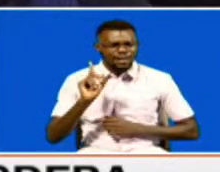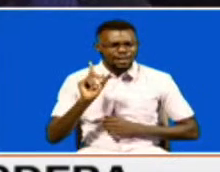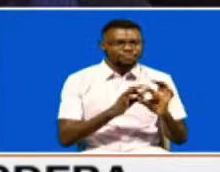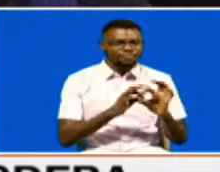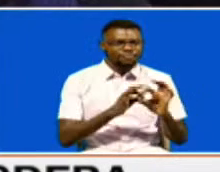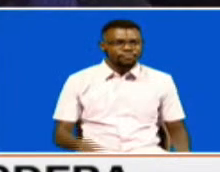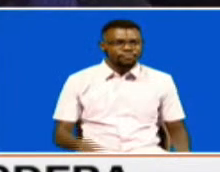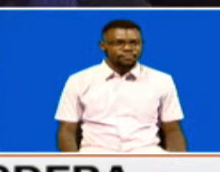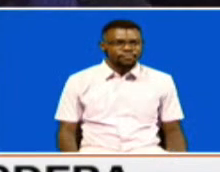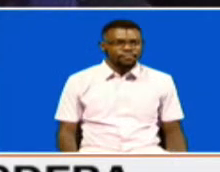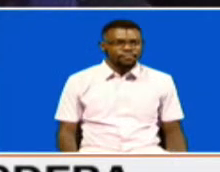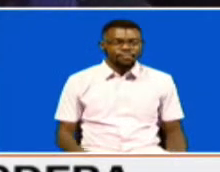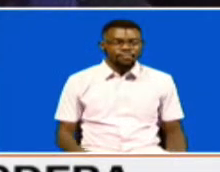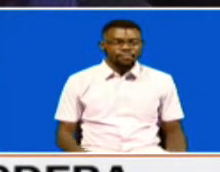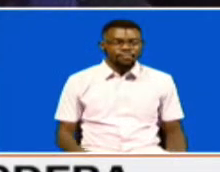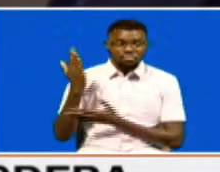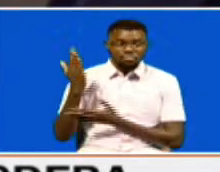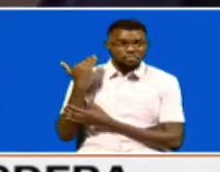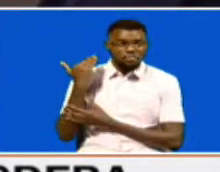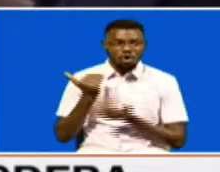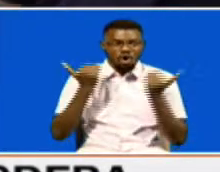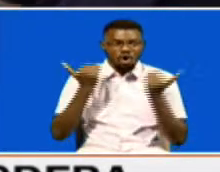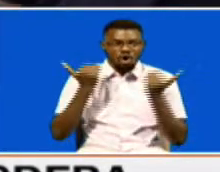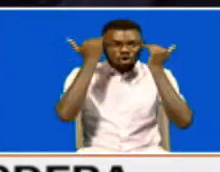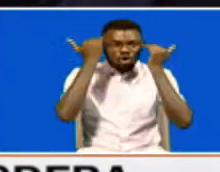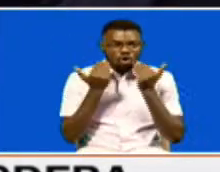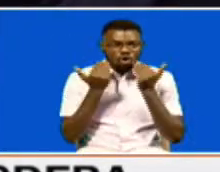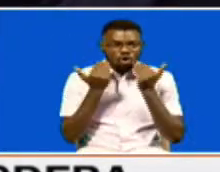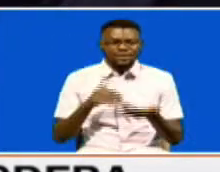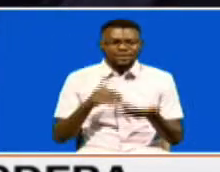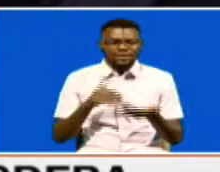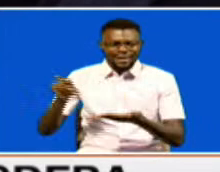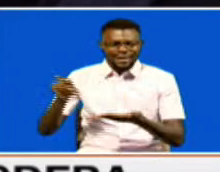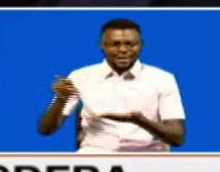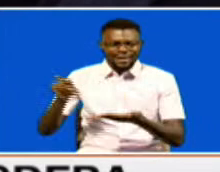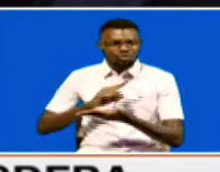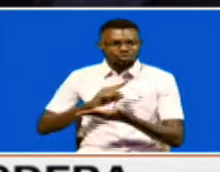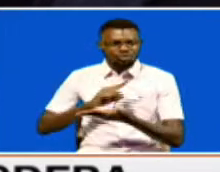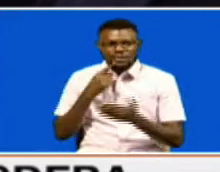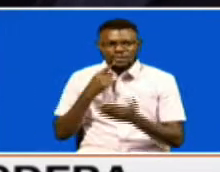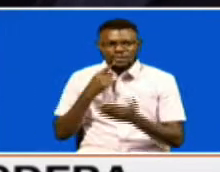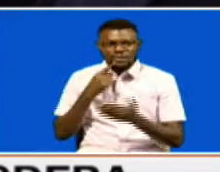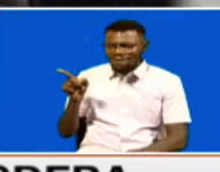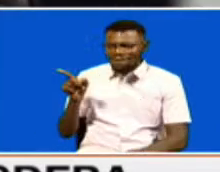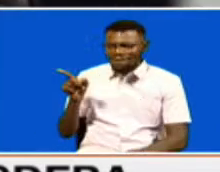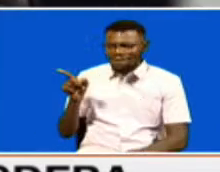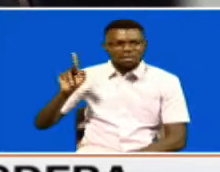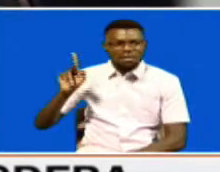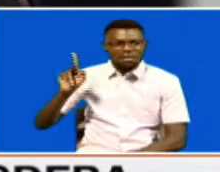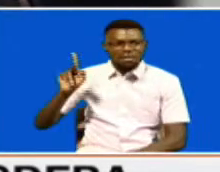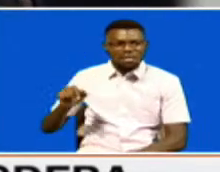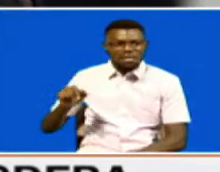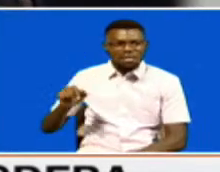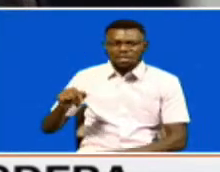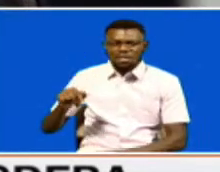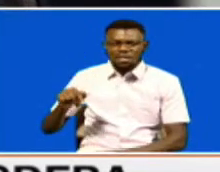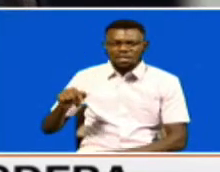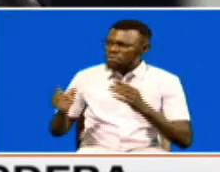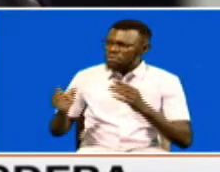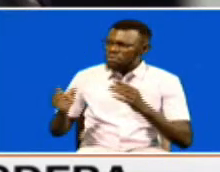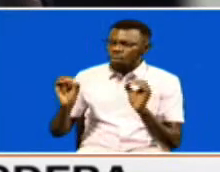Wito huo unajiri wiki mbili baada ya mahakama ya juu kufutilia uhalali wa kiti cha mbunge wa sasa Abdulkadir Hussein. Hata